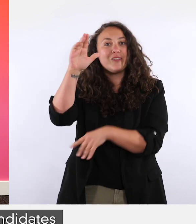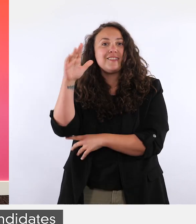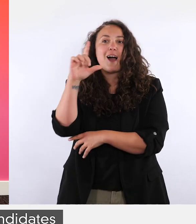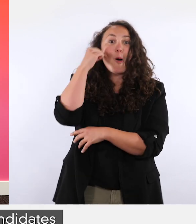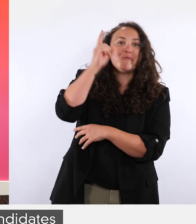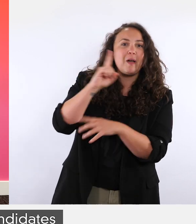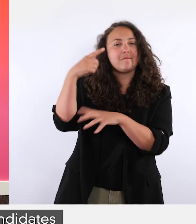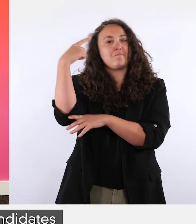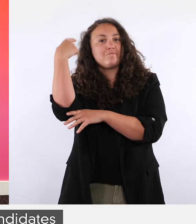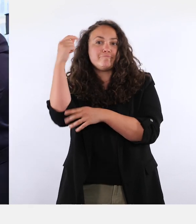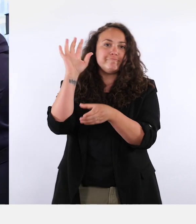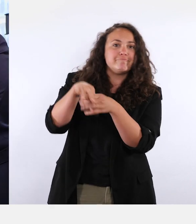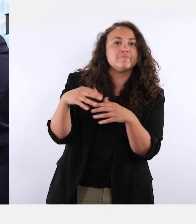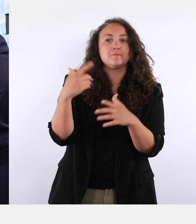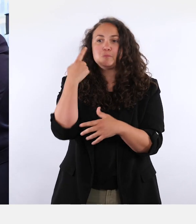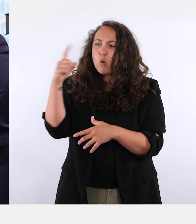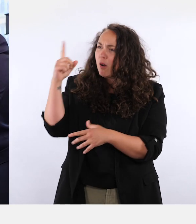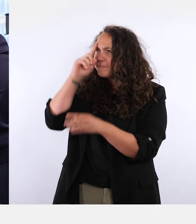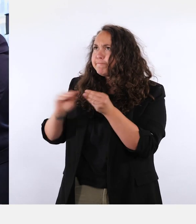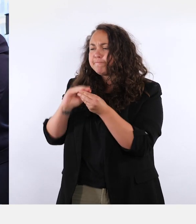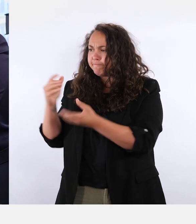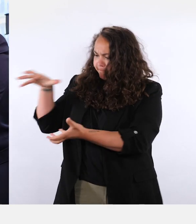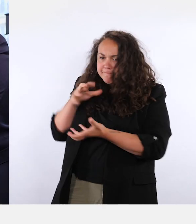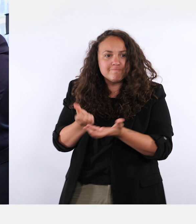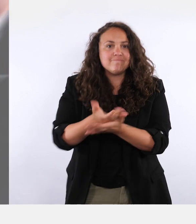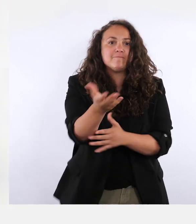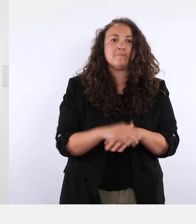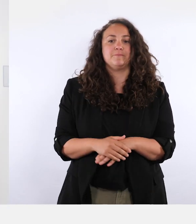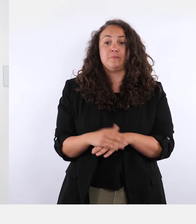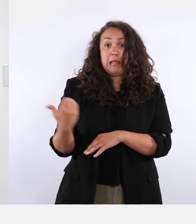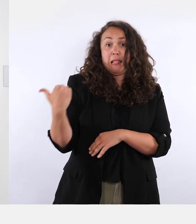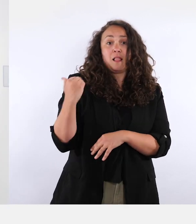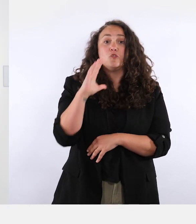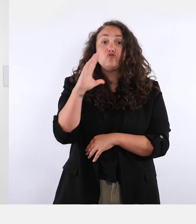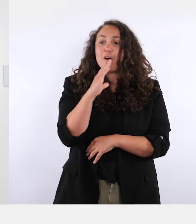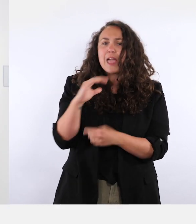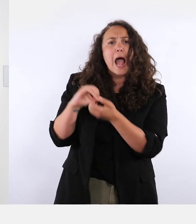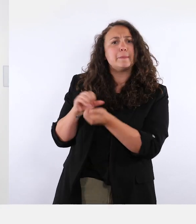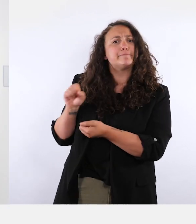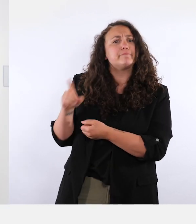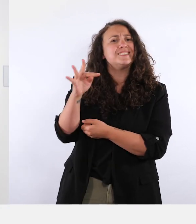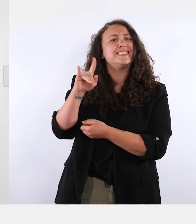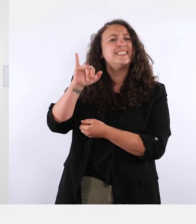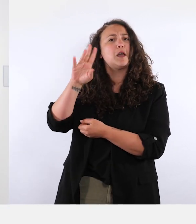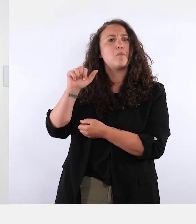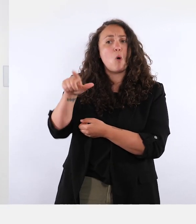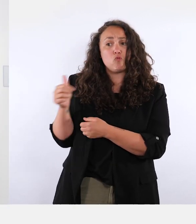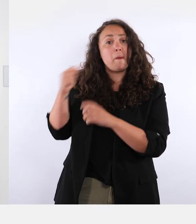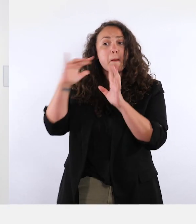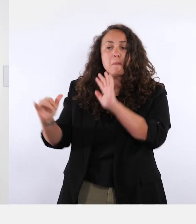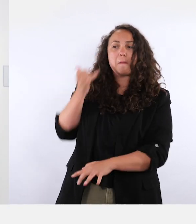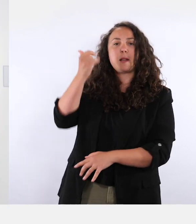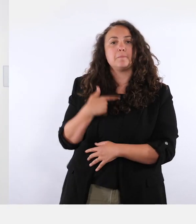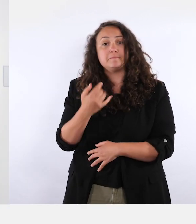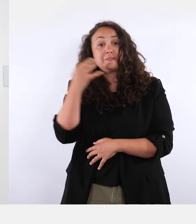candidates et des candidats à l'élection présidentielle, pour leur poser les questions que vous posez. Et puis en janvier, un ami, Thibaut,